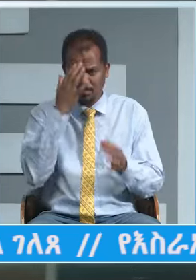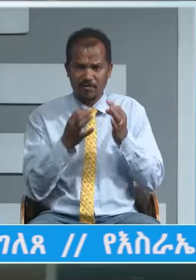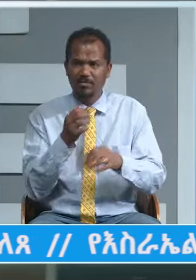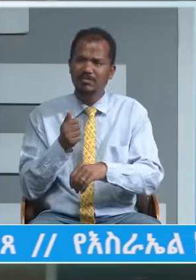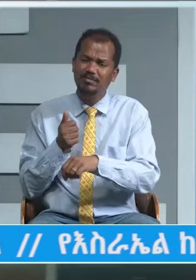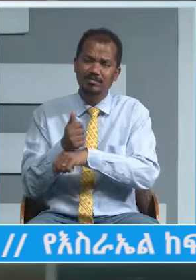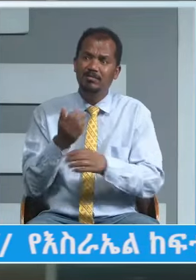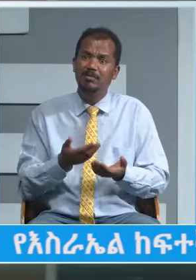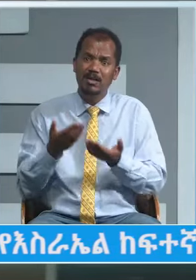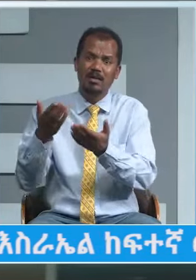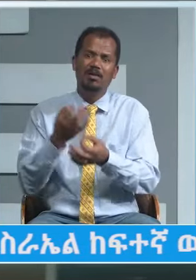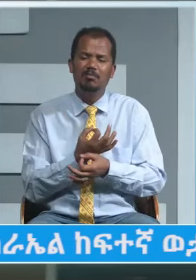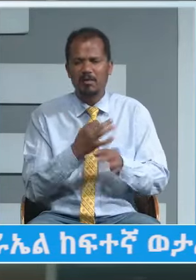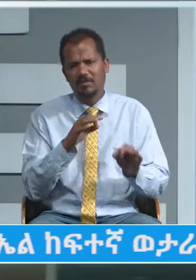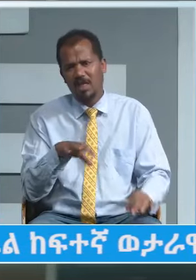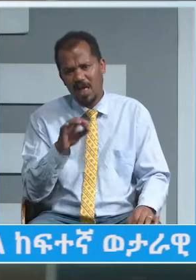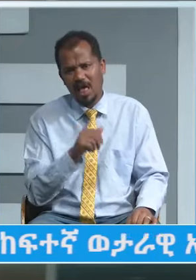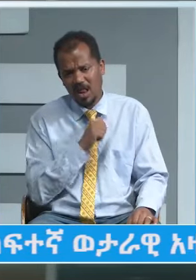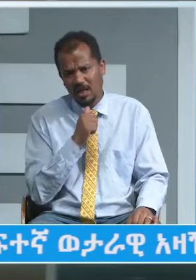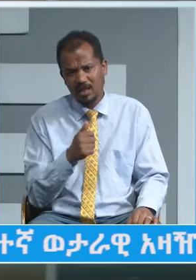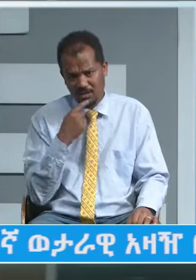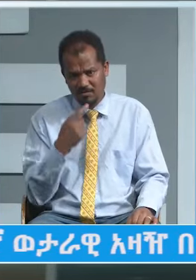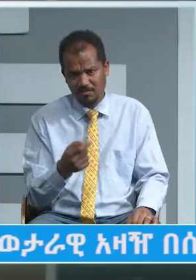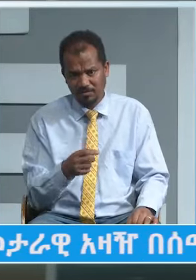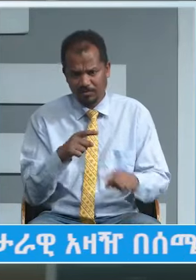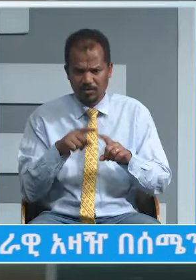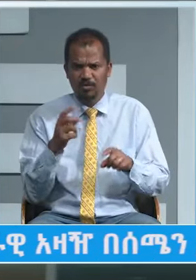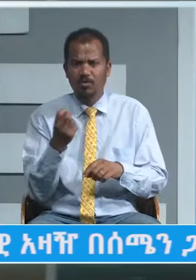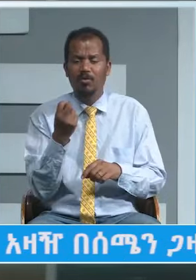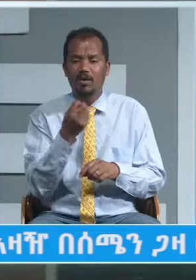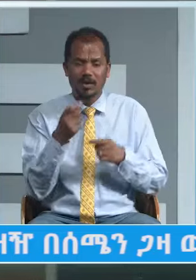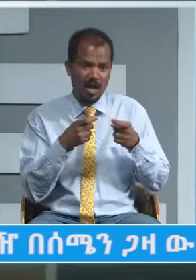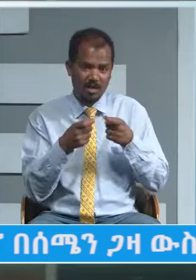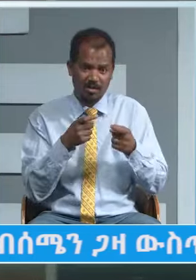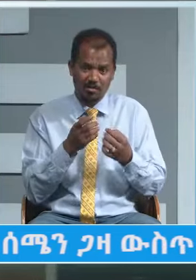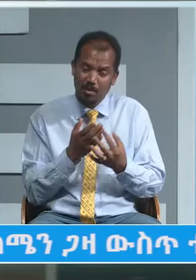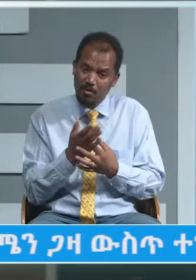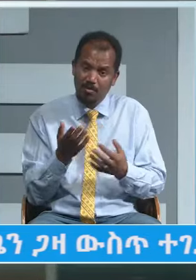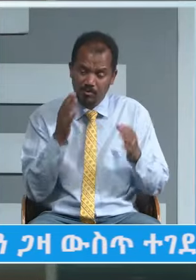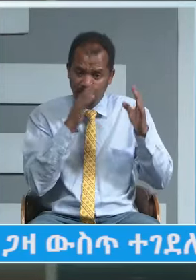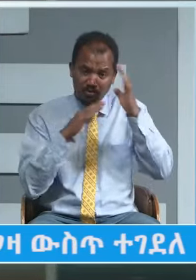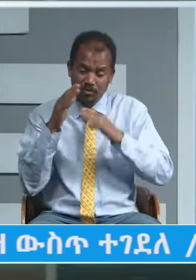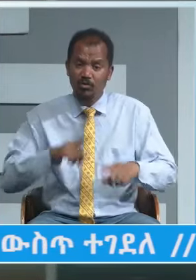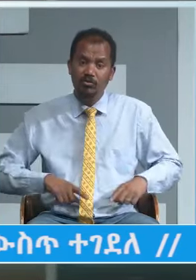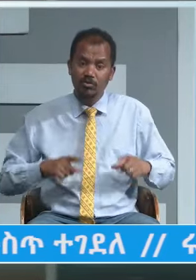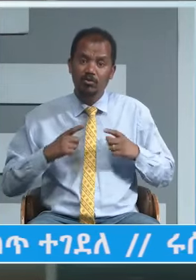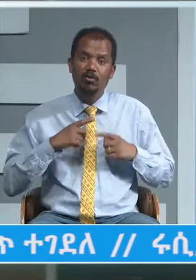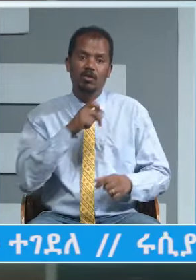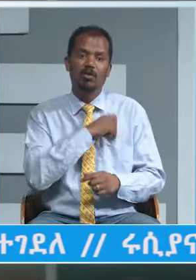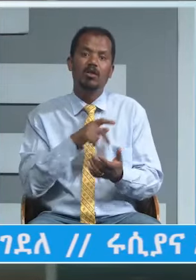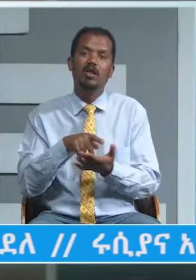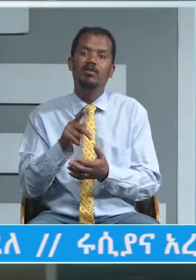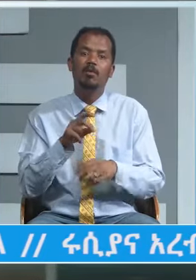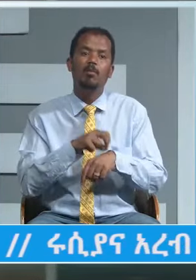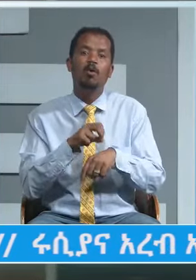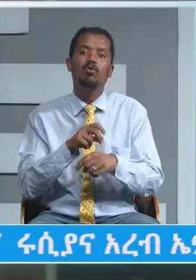በፍርድ ቤት ክስ ብናቀርብም መፍትሄ አላገኘንም ብለዋል። የልዩ ወረዳው አስተዳዳሪ በበኩላቸው ችግሮች ቢኖሩም